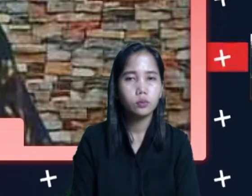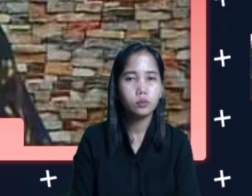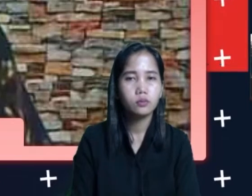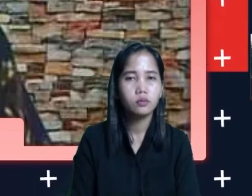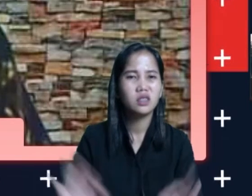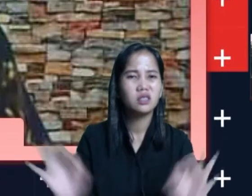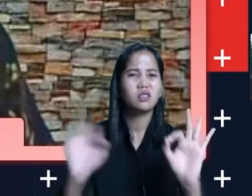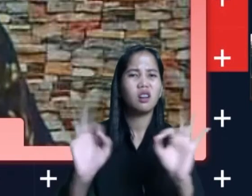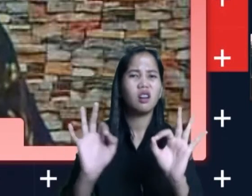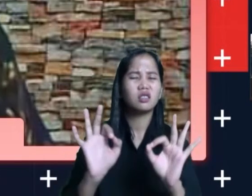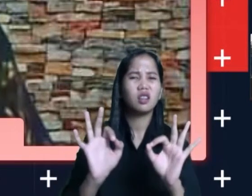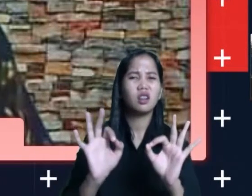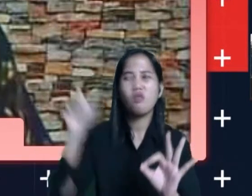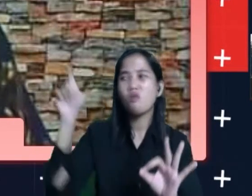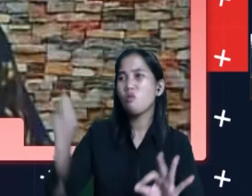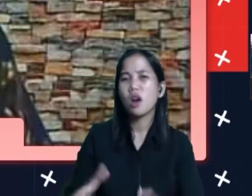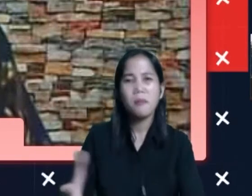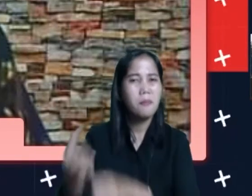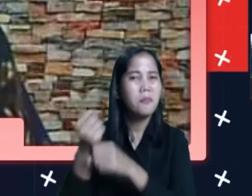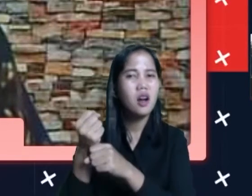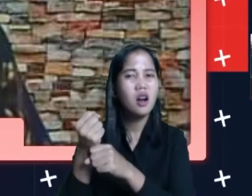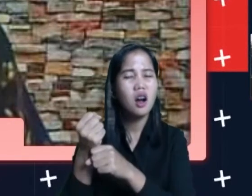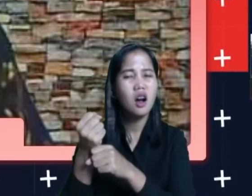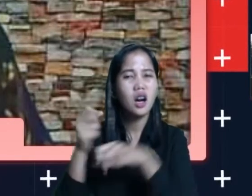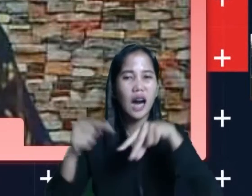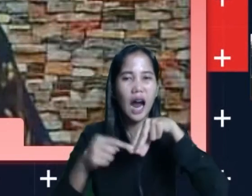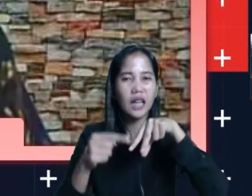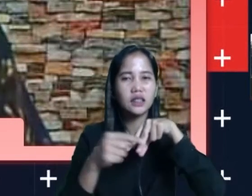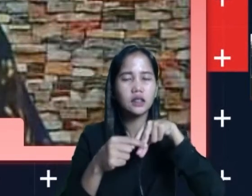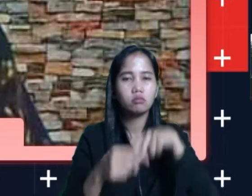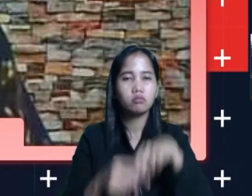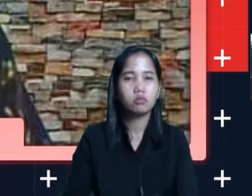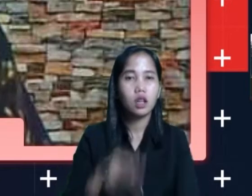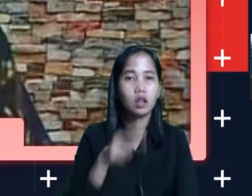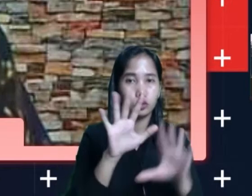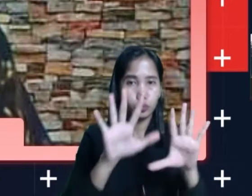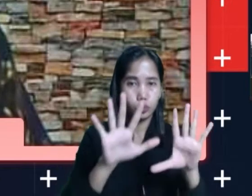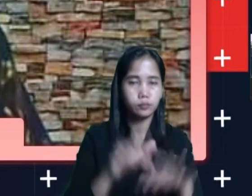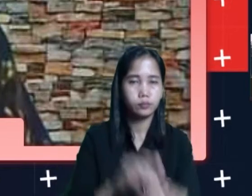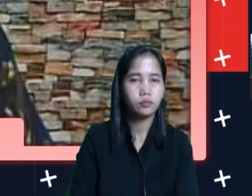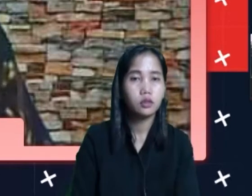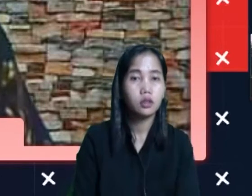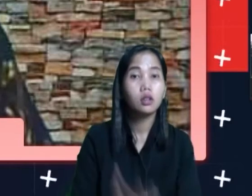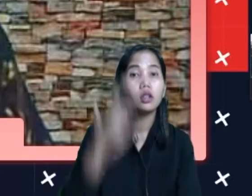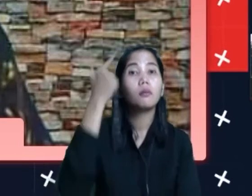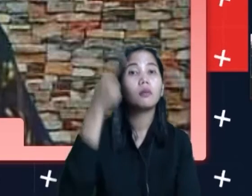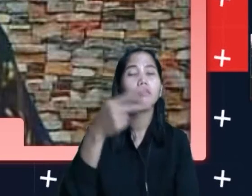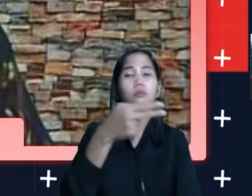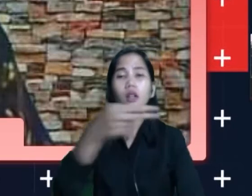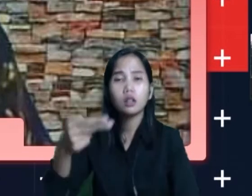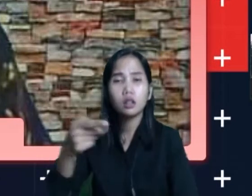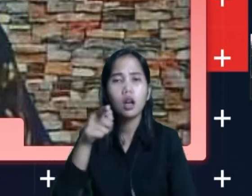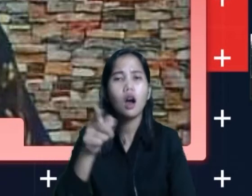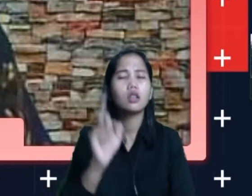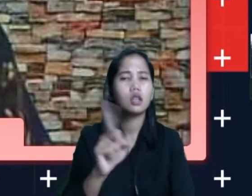10. Karena, berarti ini ada kaitan dengan ayat sebelumnya. Karena kita ini buatan Allah, diciptakan